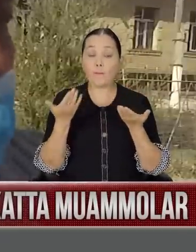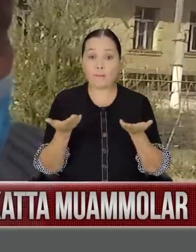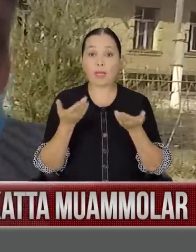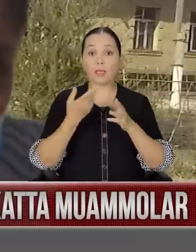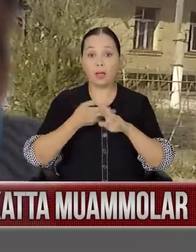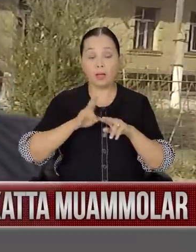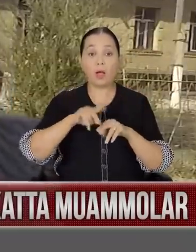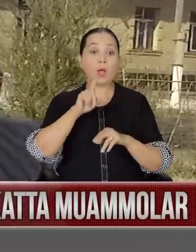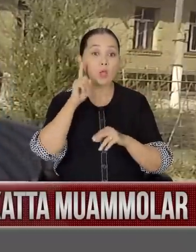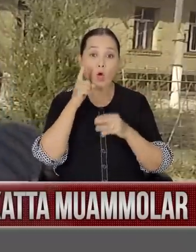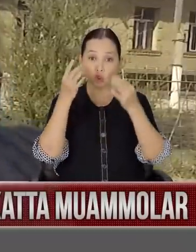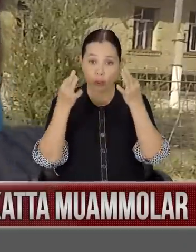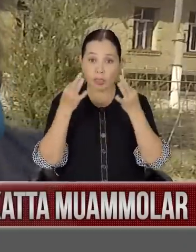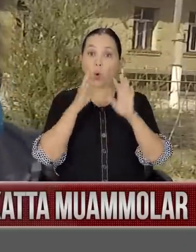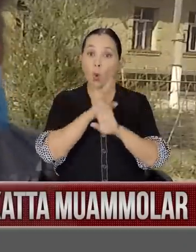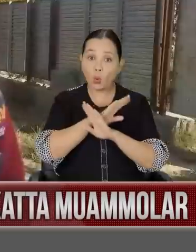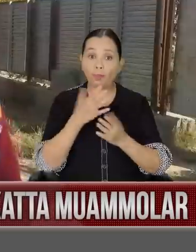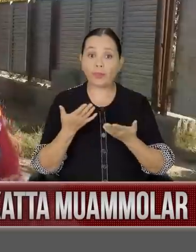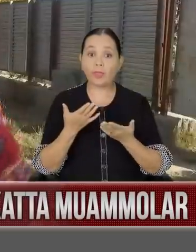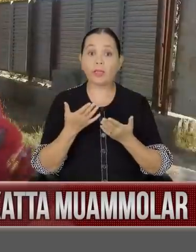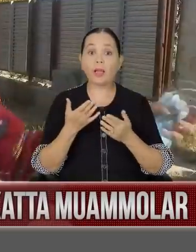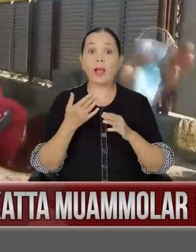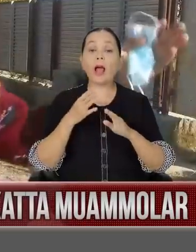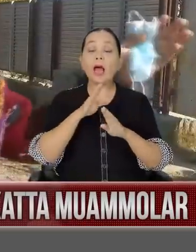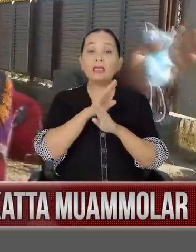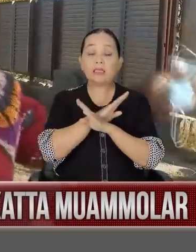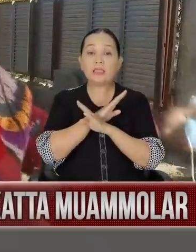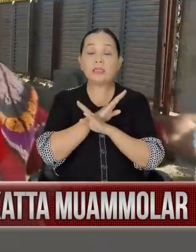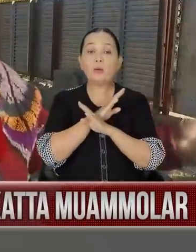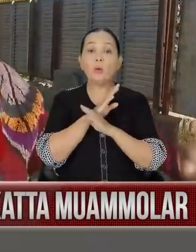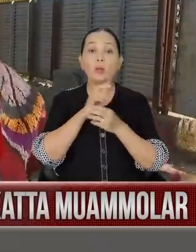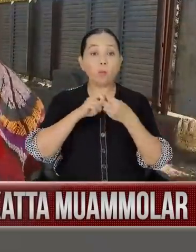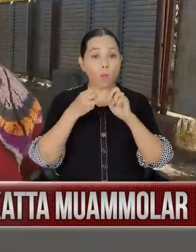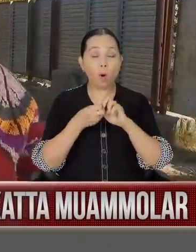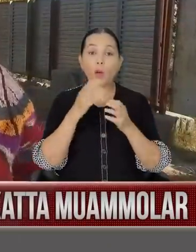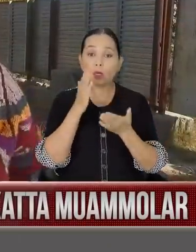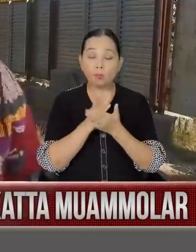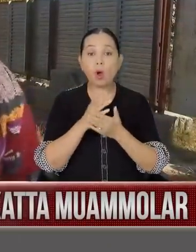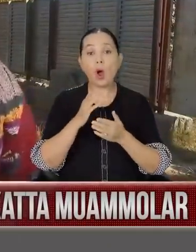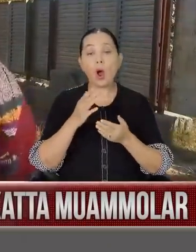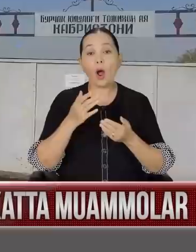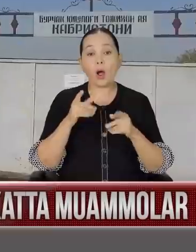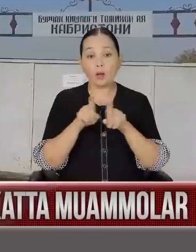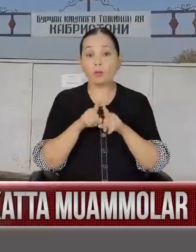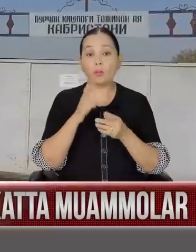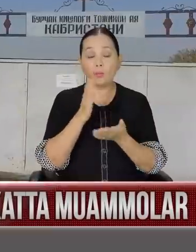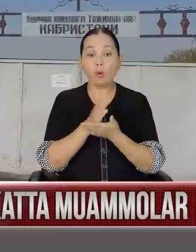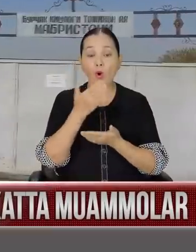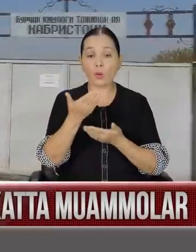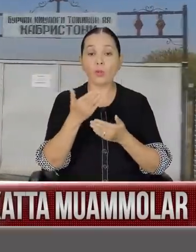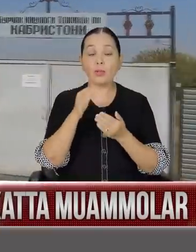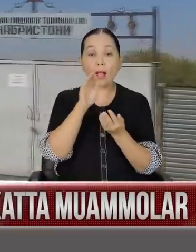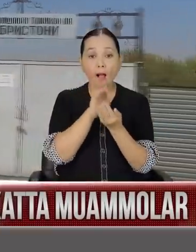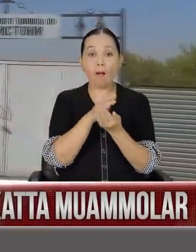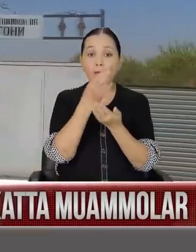bitta yoshgina kelinchak ham o'lib ketdi. Hatto bu tiriklarni muammosini muammo deysiz-da, mana o'liklarimizda ham muammosi bor, mana